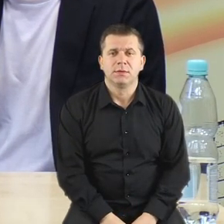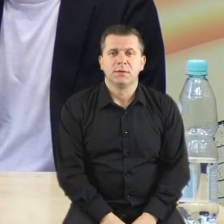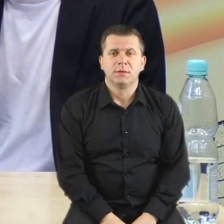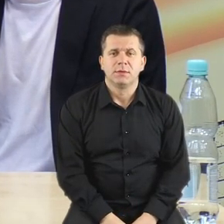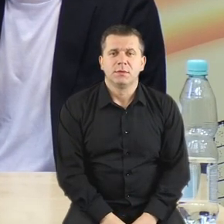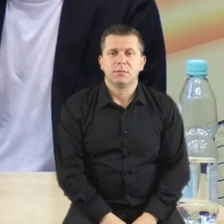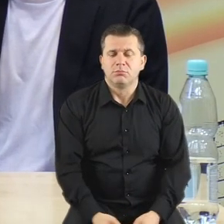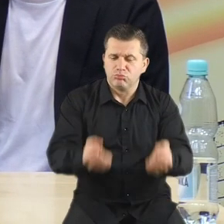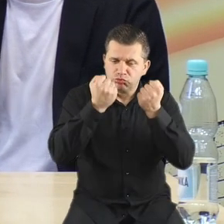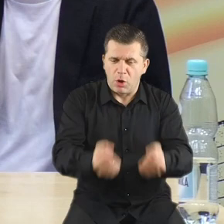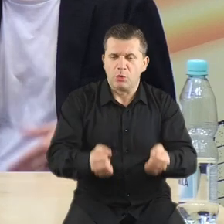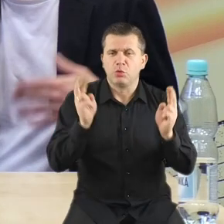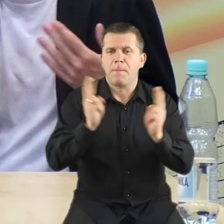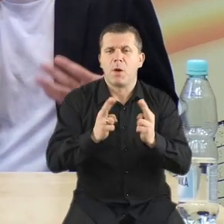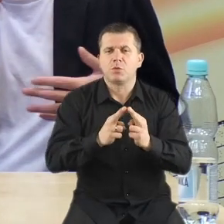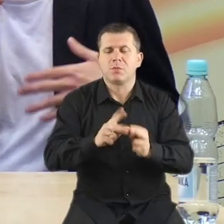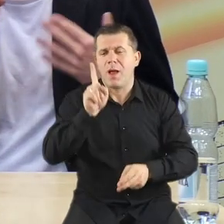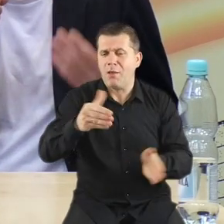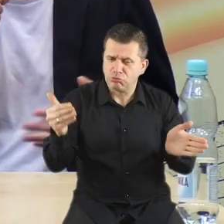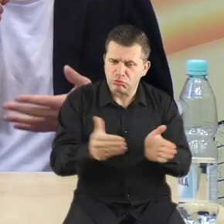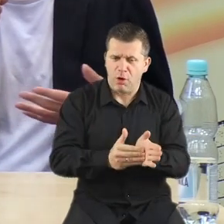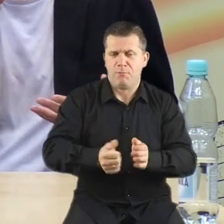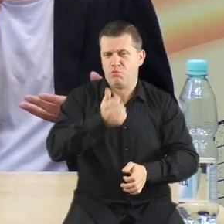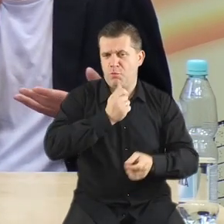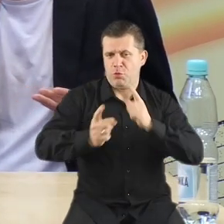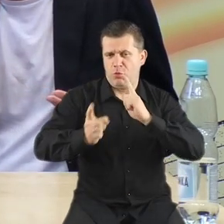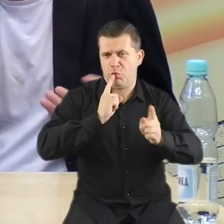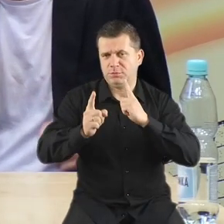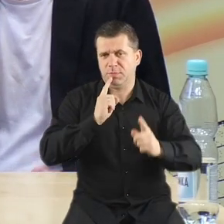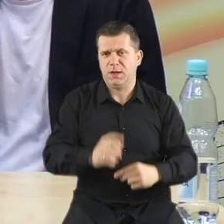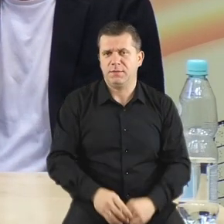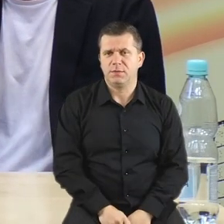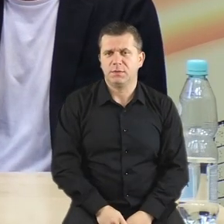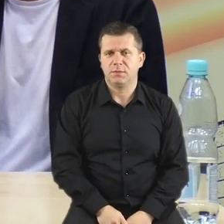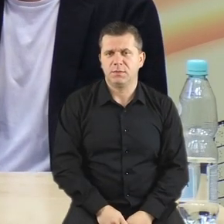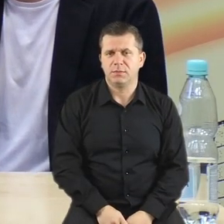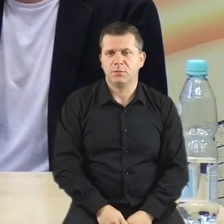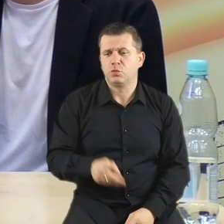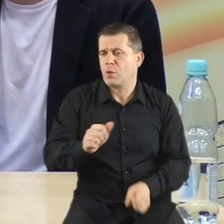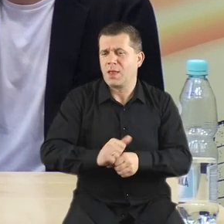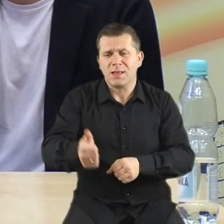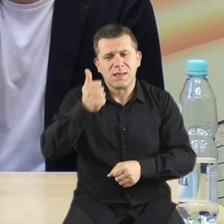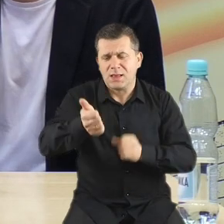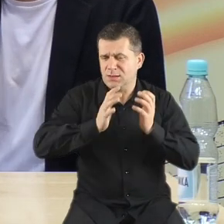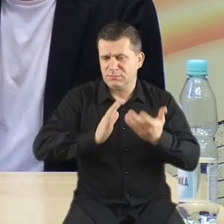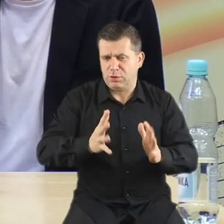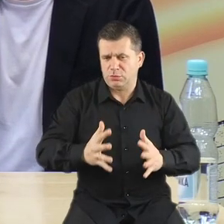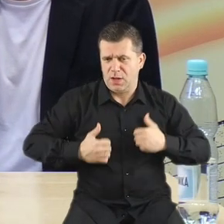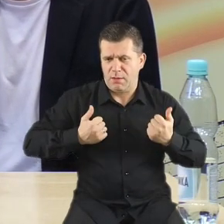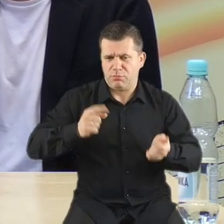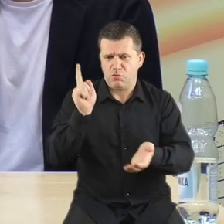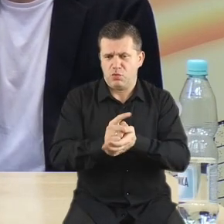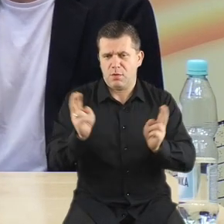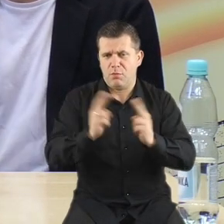że ciężko jest się porozumieć, no ale chyba trzeba próbować rozmawiać, no bo to jest jeden sposób na to, żeby się właśnie, jak pani